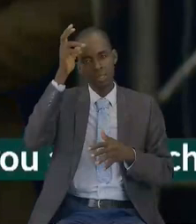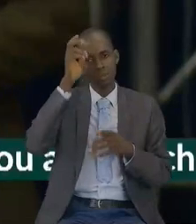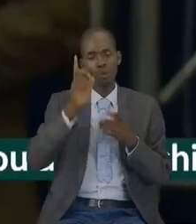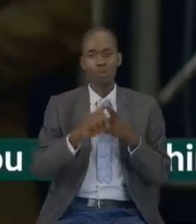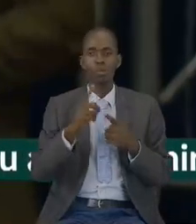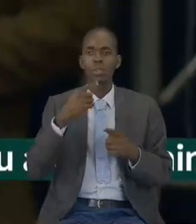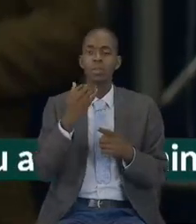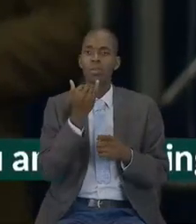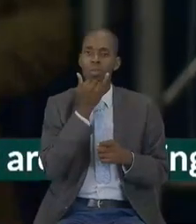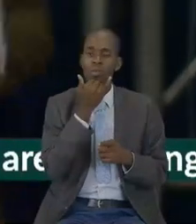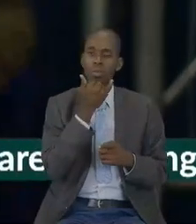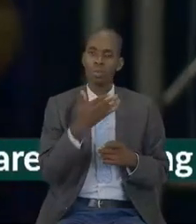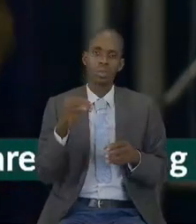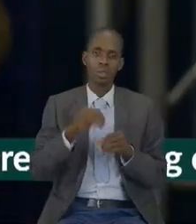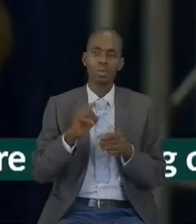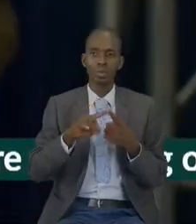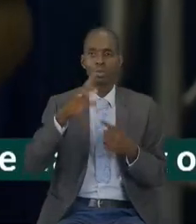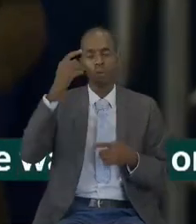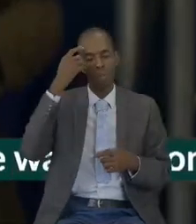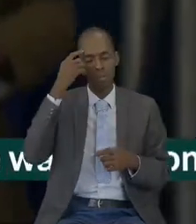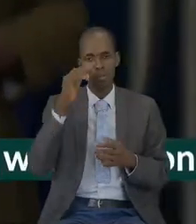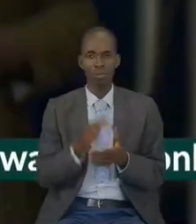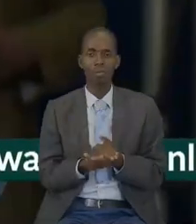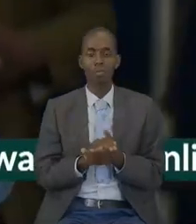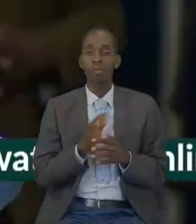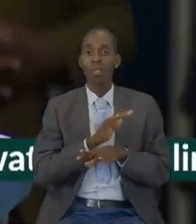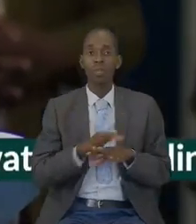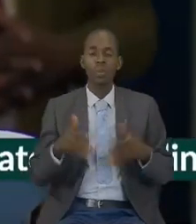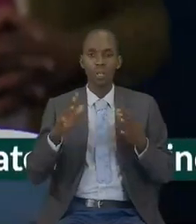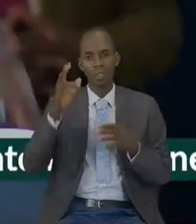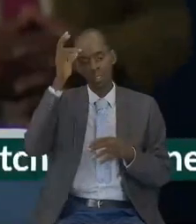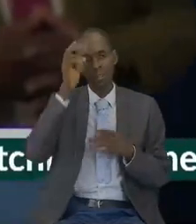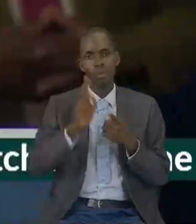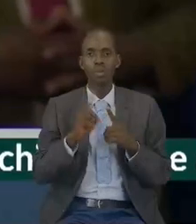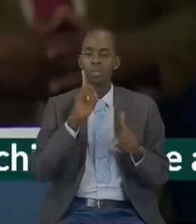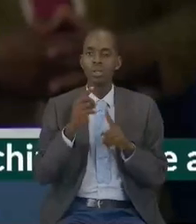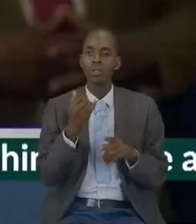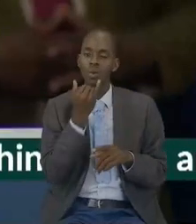À gauche, si vous avez fini, indiquez.